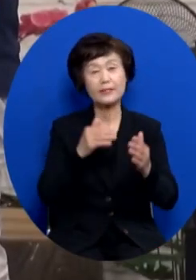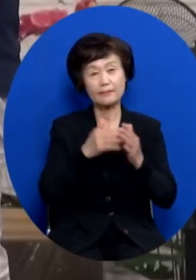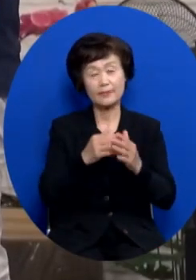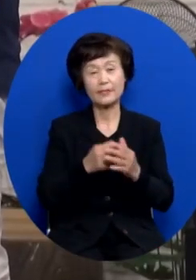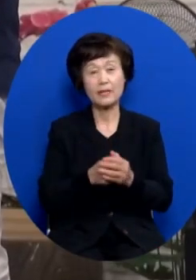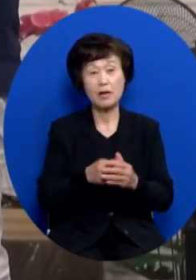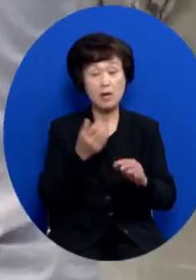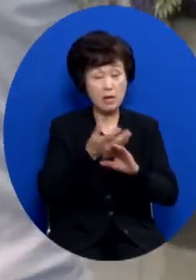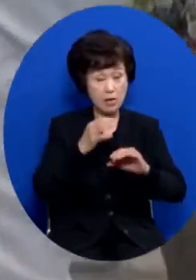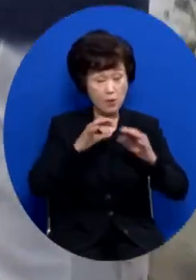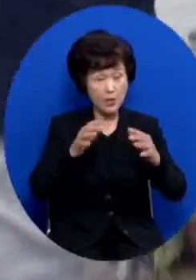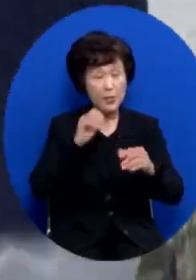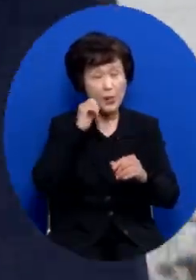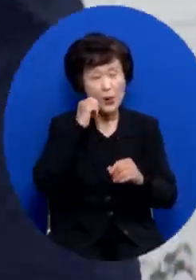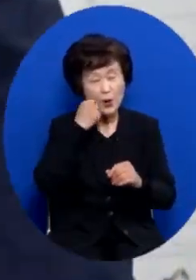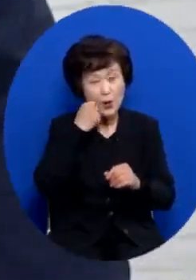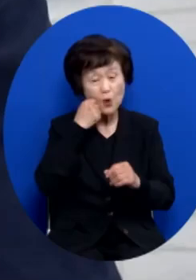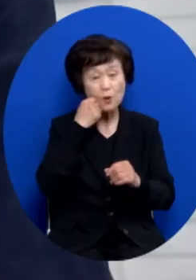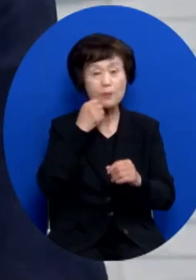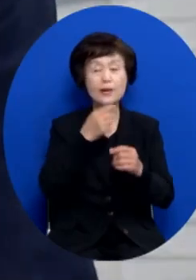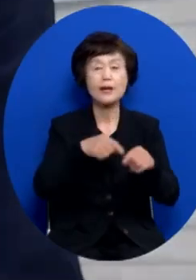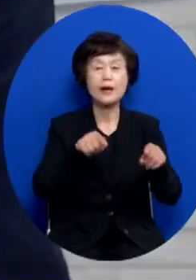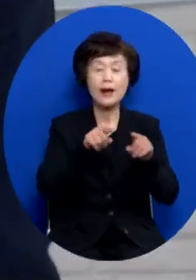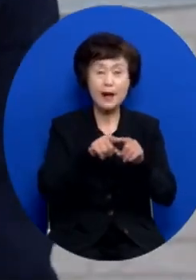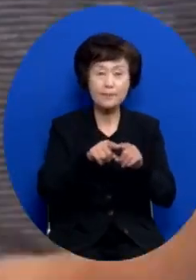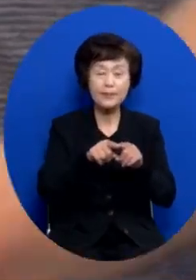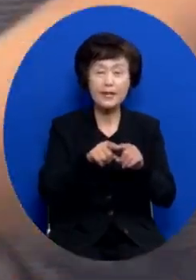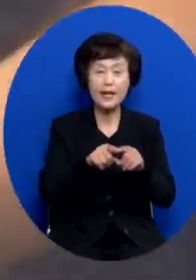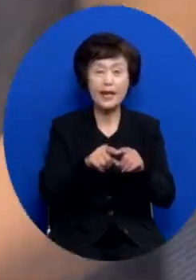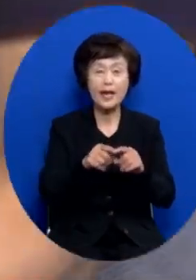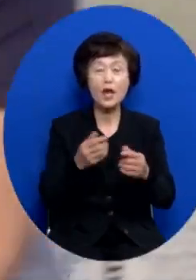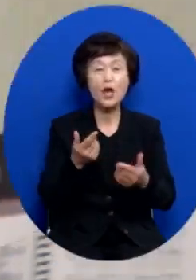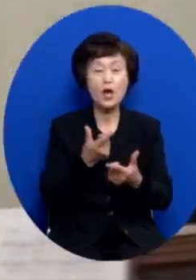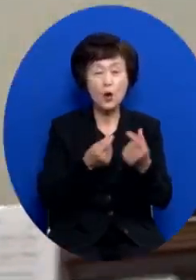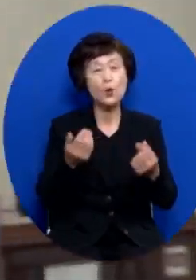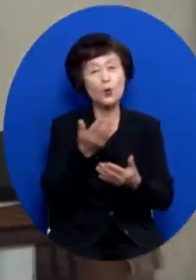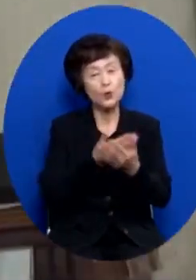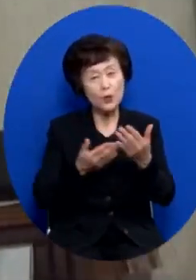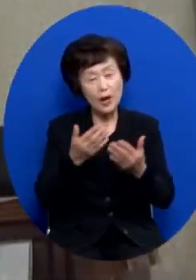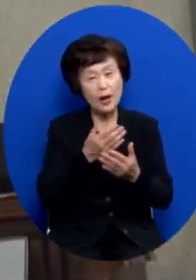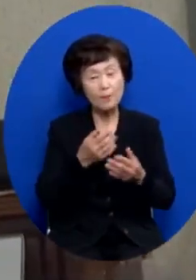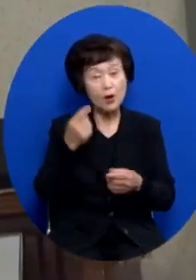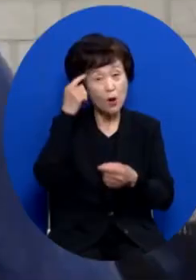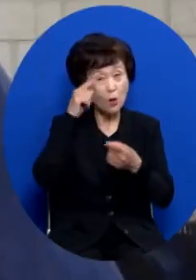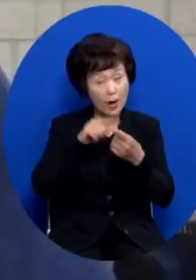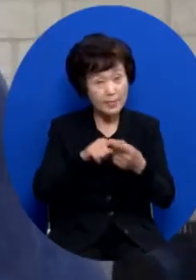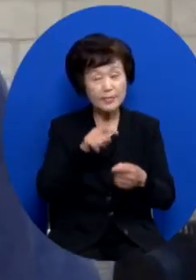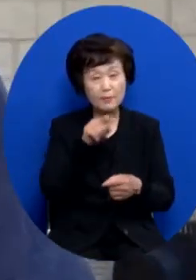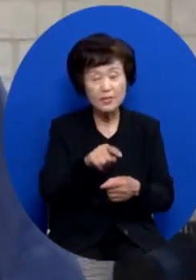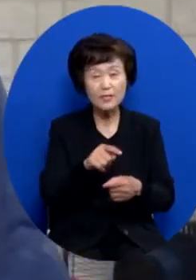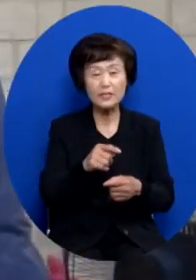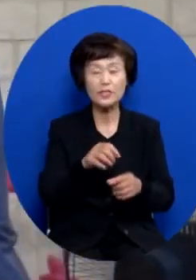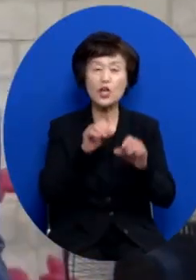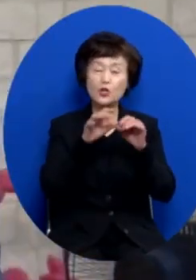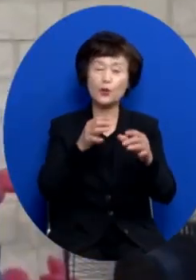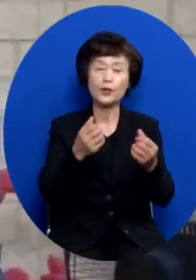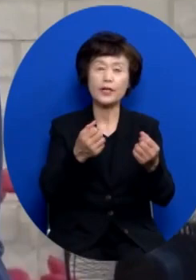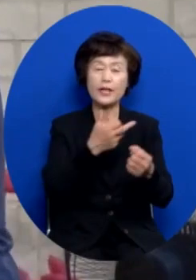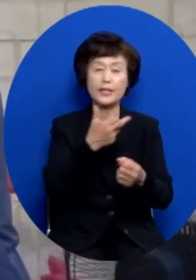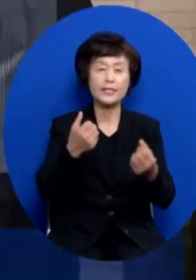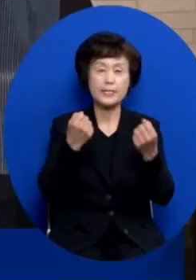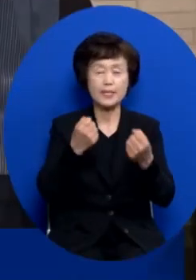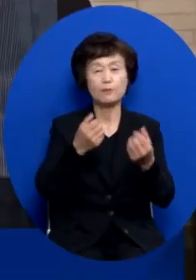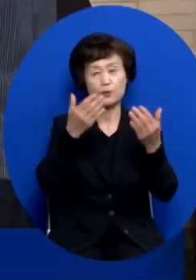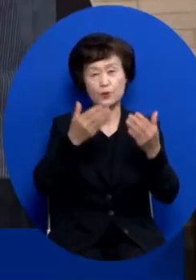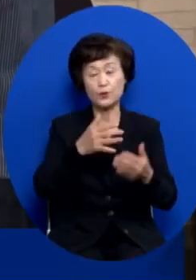해외에서 어려운 시기를 함께 견뎌내는 과정에서 한국교회의 관심과 기도가 선교회에 큰 힘을 주고 있습니다.